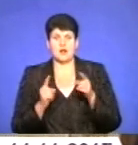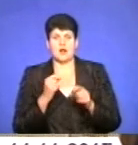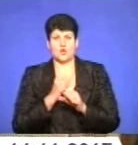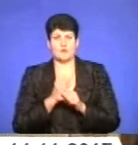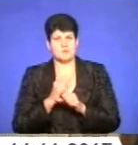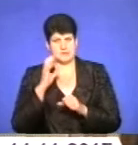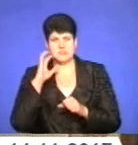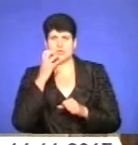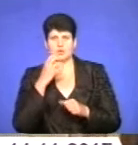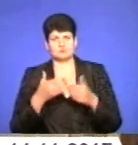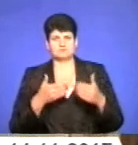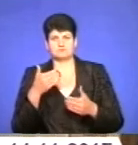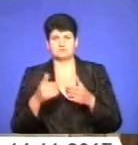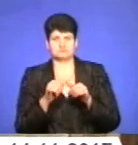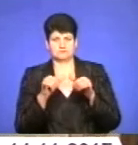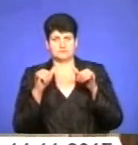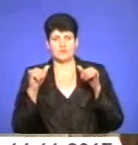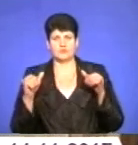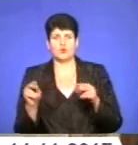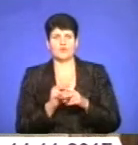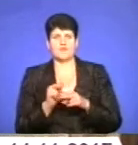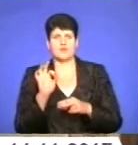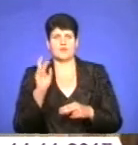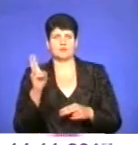серйозний крок щодо діагностики і лікування онкологічних хворих.